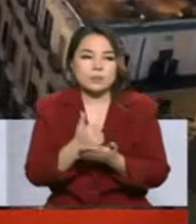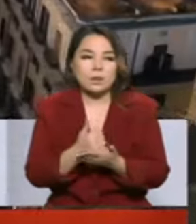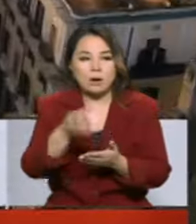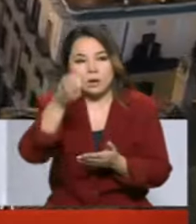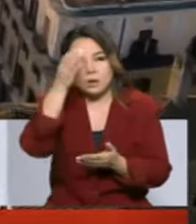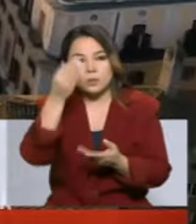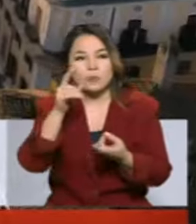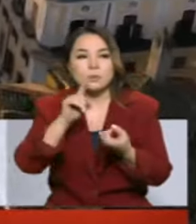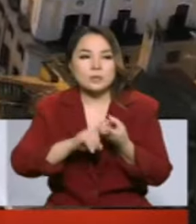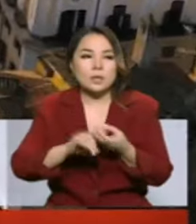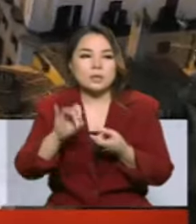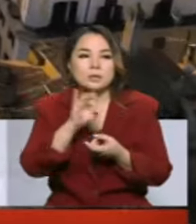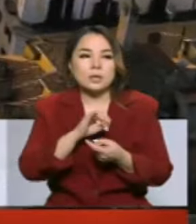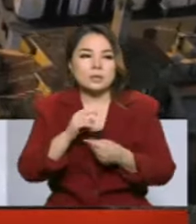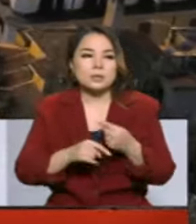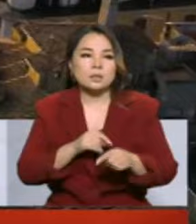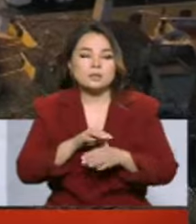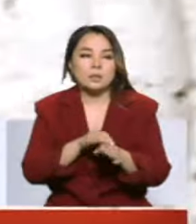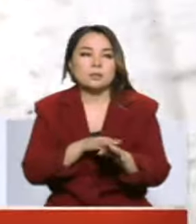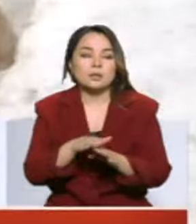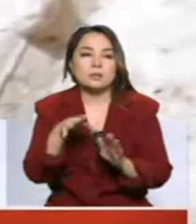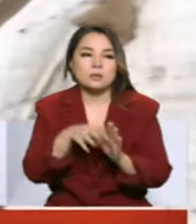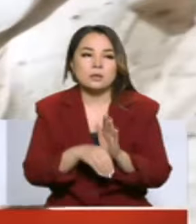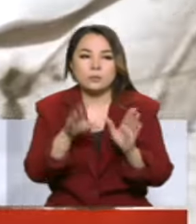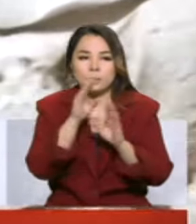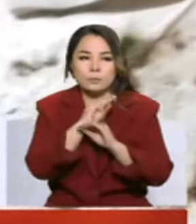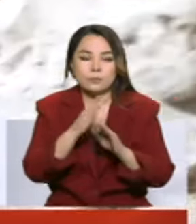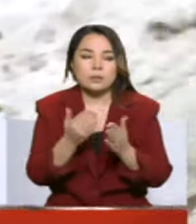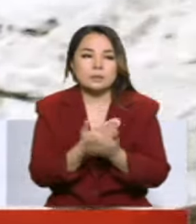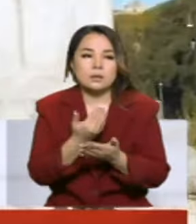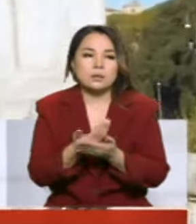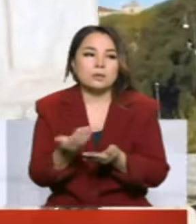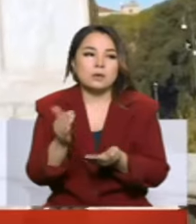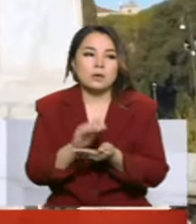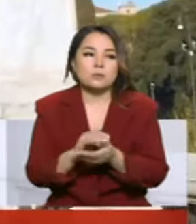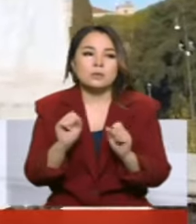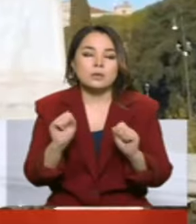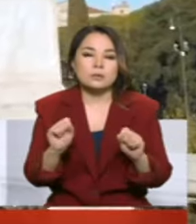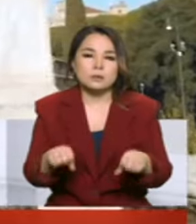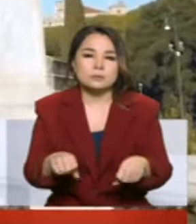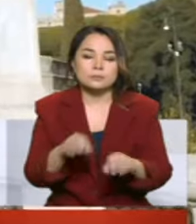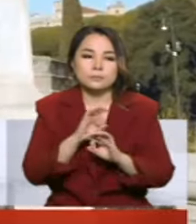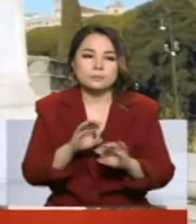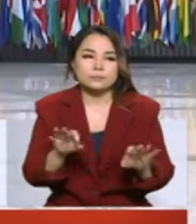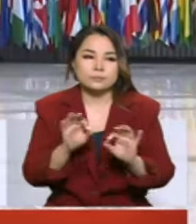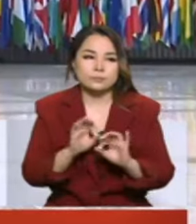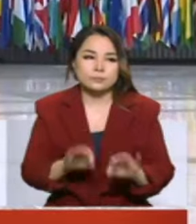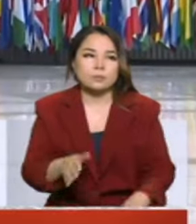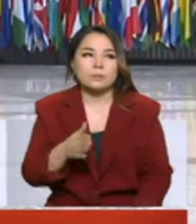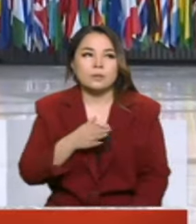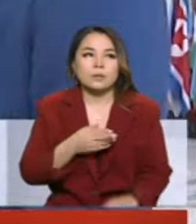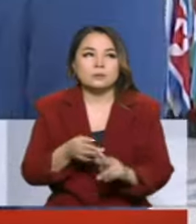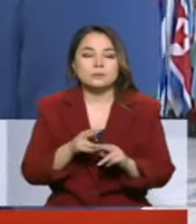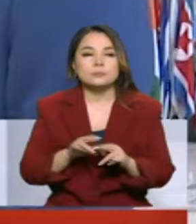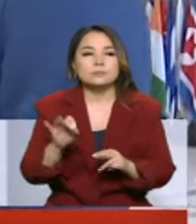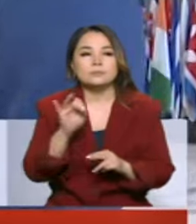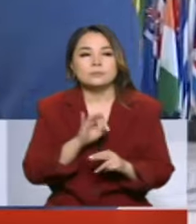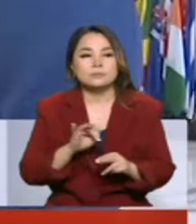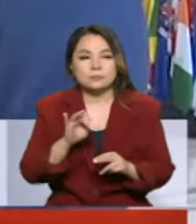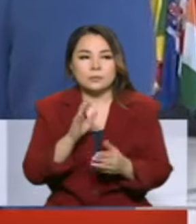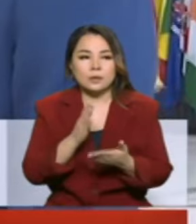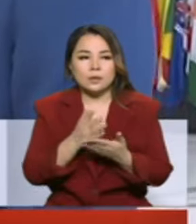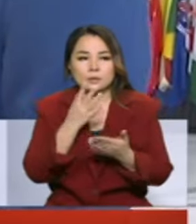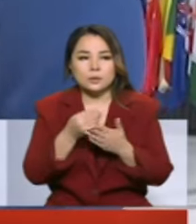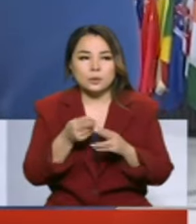осы арқылы ел тарихына енбей қалған тың деректермен таныса алады дейді. Бұл біздің тарихымызға әсіресе мына